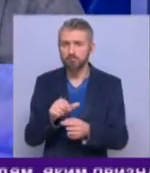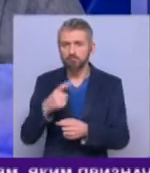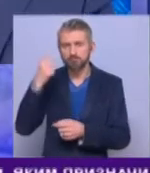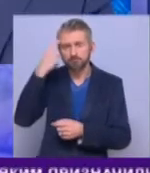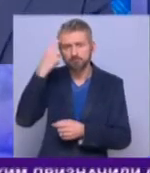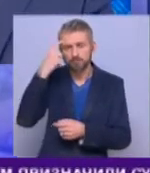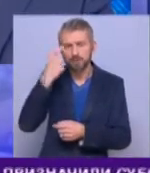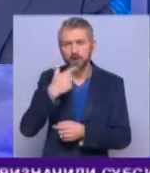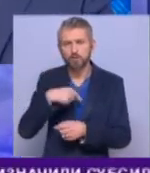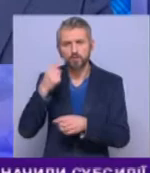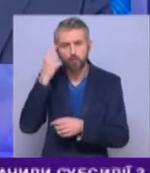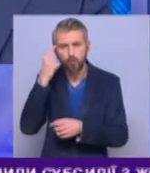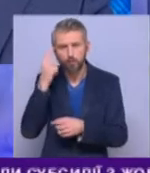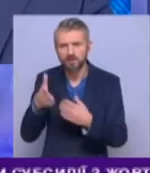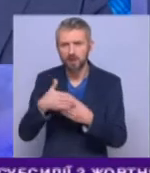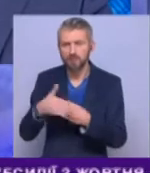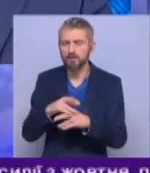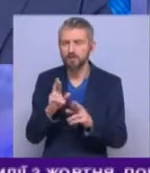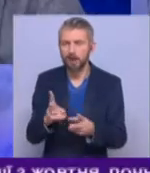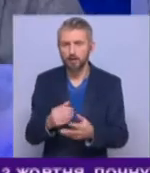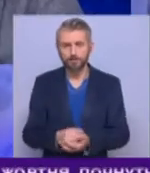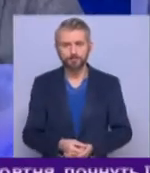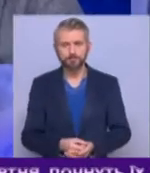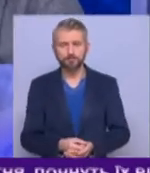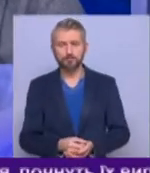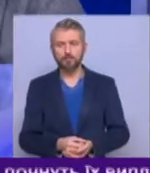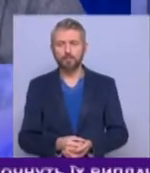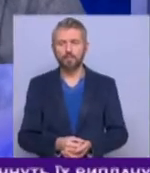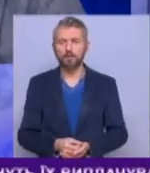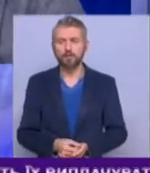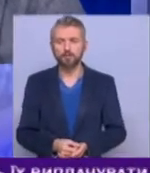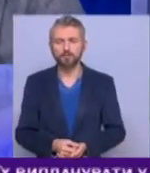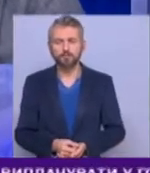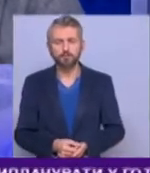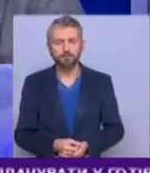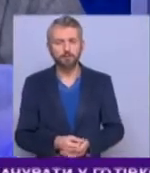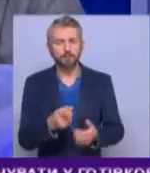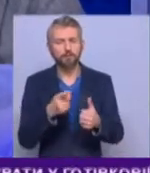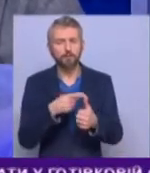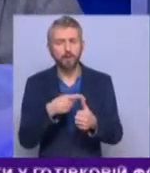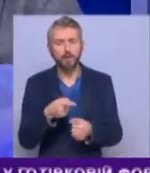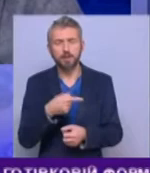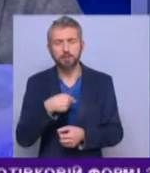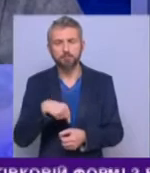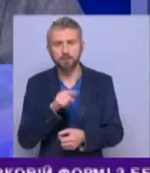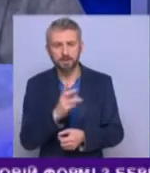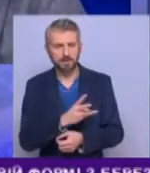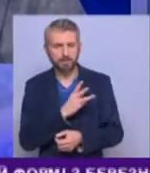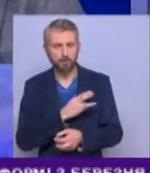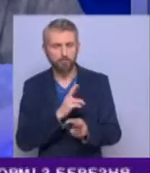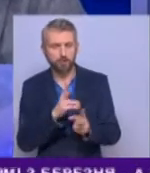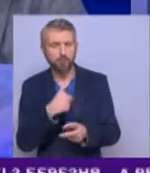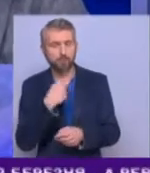самосвідомість чи якісь санкції? Ну, за рахунок чого? Ну, партнерство і... якесь інше? Ну, по-перше, ми їх стимулюємо якимось. Ми